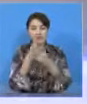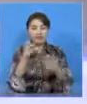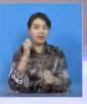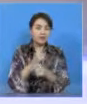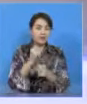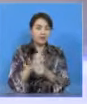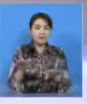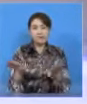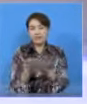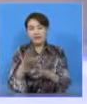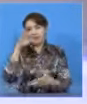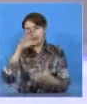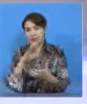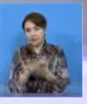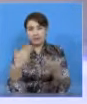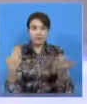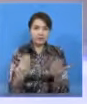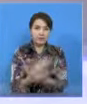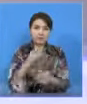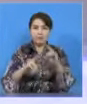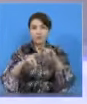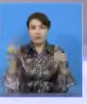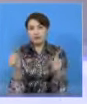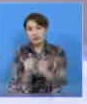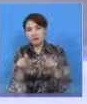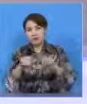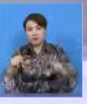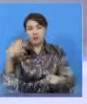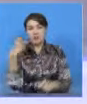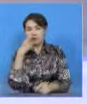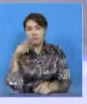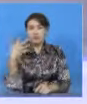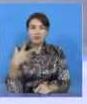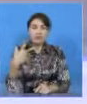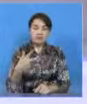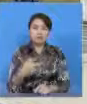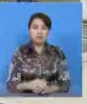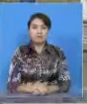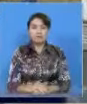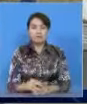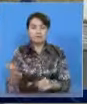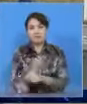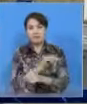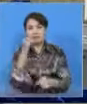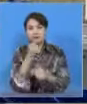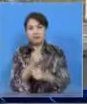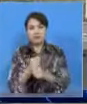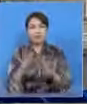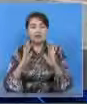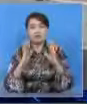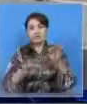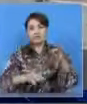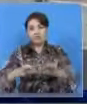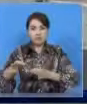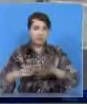работ, а также ознакомился с новой пристройкой к школе номер 53. Ремонтные работы в сквере